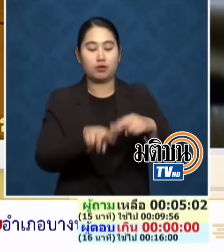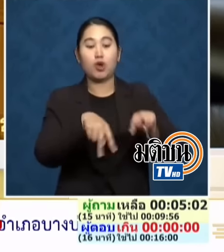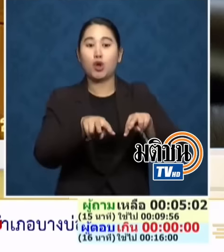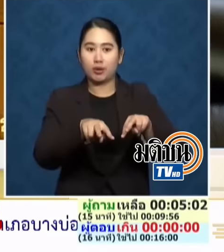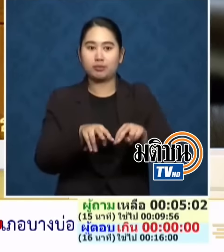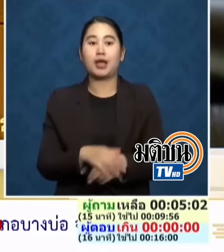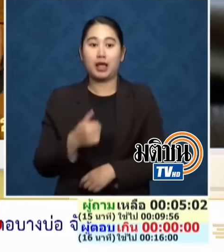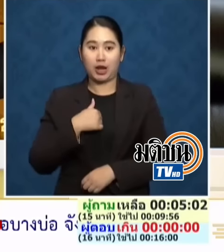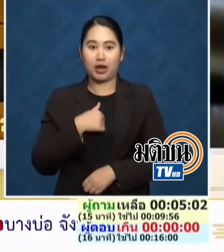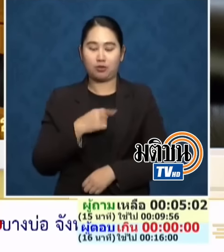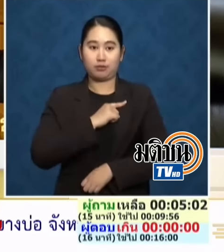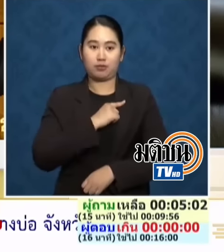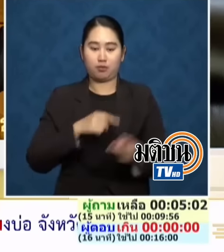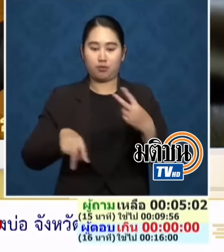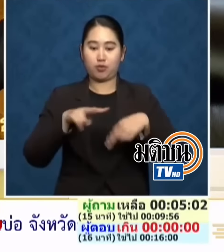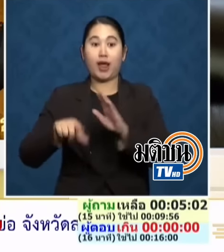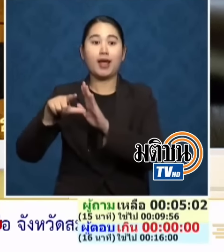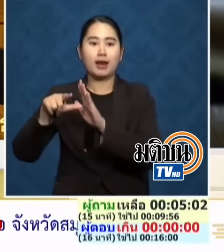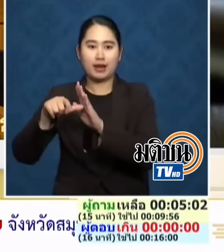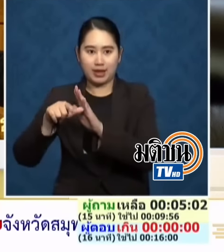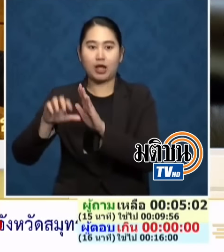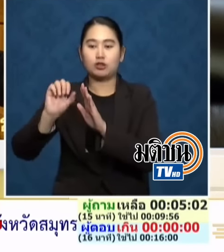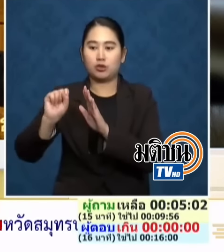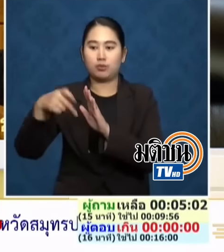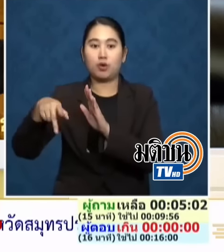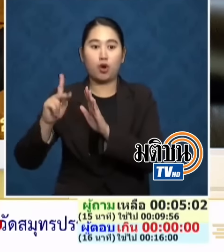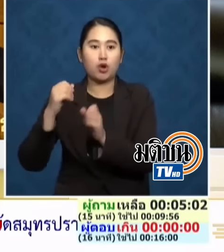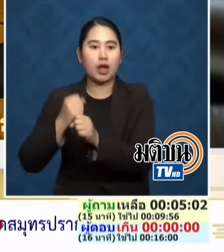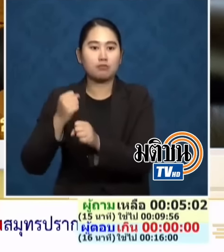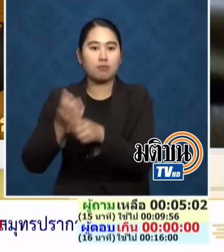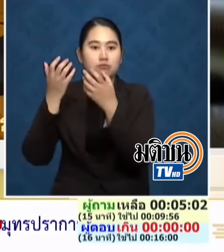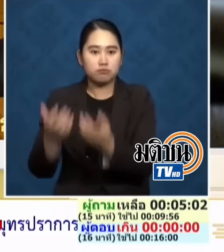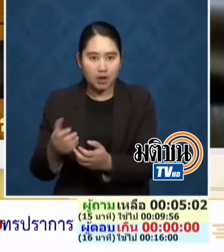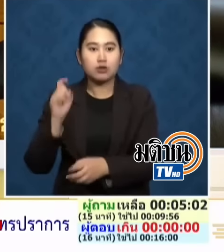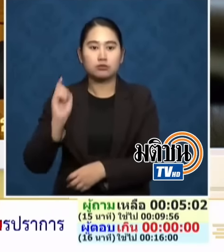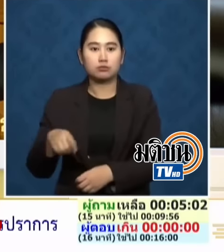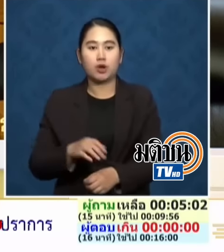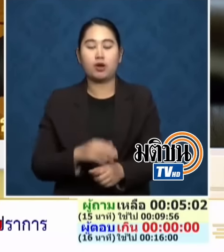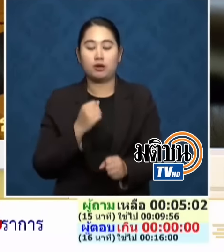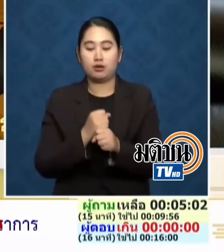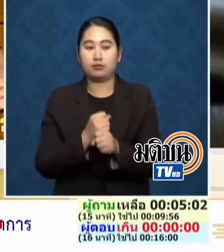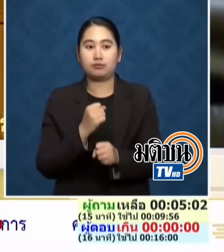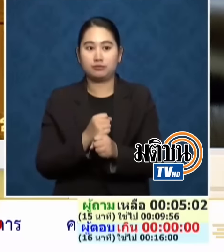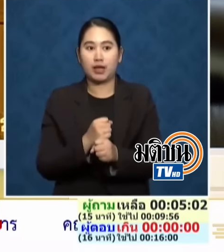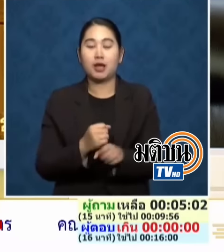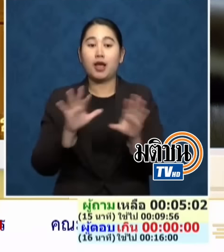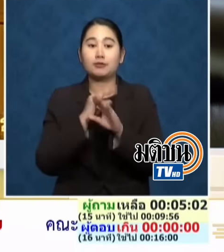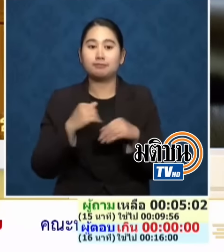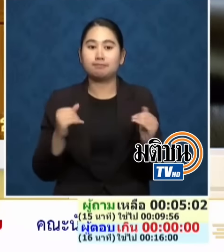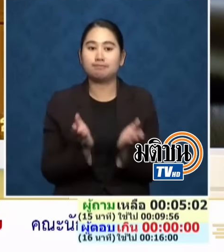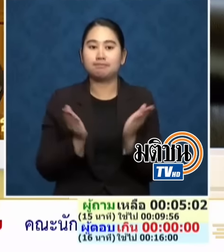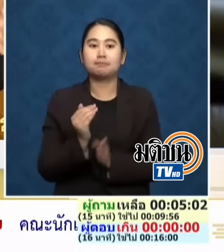เราใฐานะกำกับ Raviขาสอปกอร์คุณต้องทำงานหนักกวาเดิมเพื่อสนองและเพิ่มความเชื่อมั่น